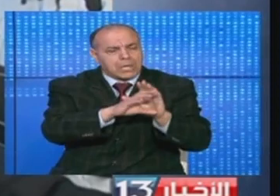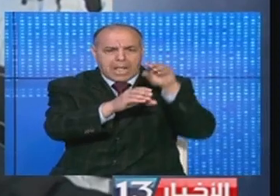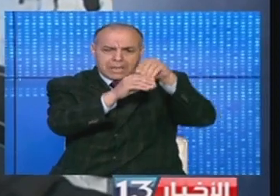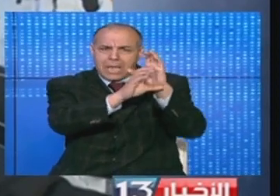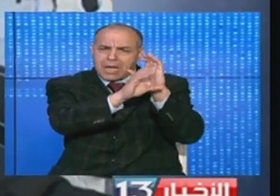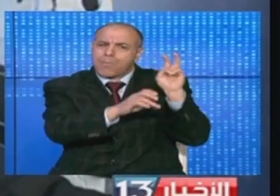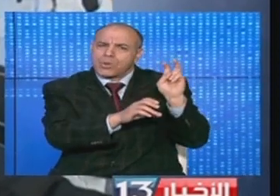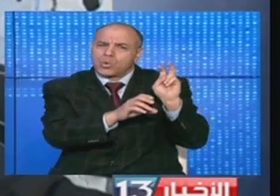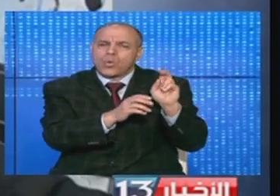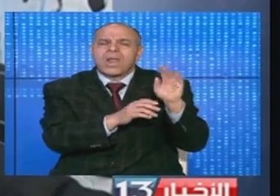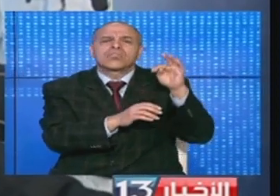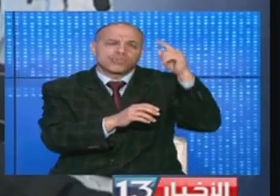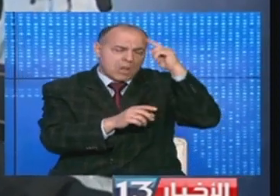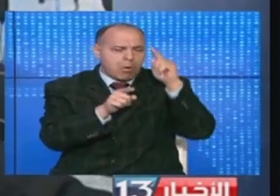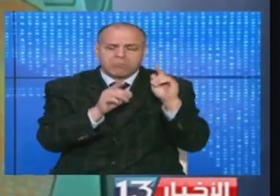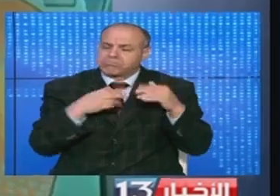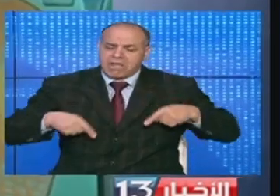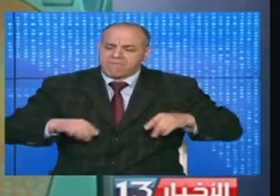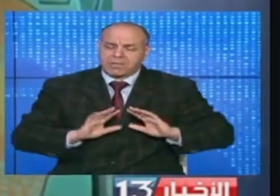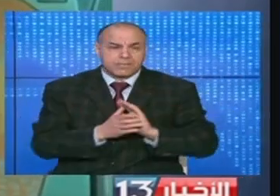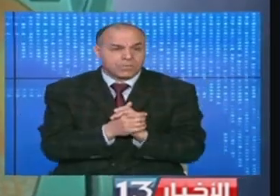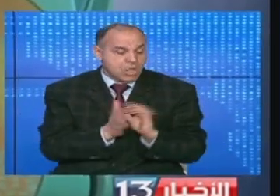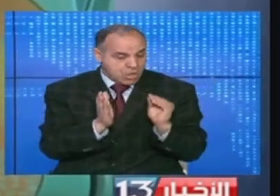ولا في المترو ولا في اتجاه ما عندكم